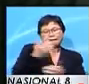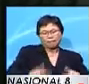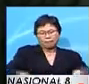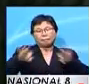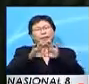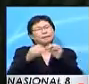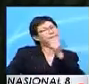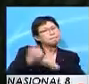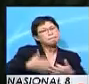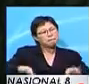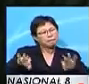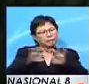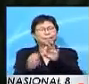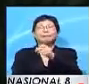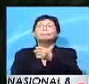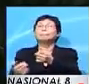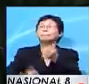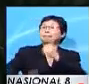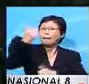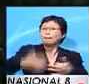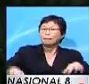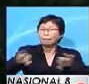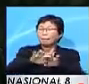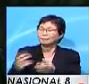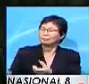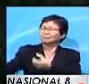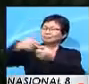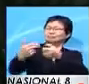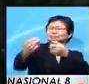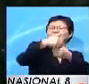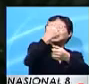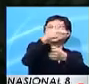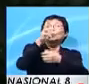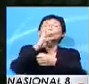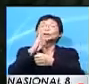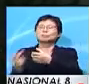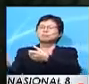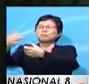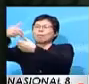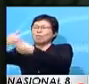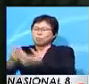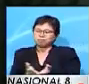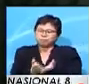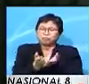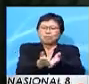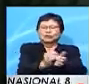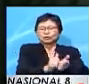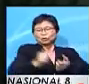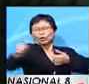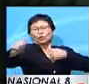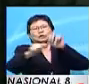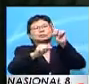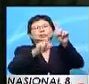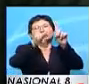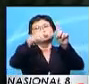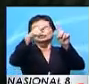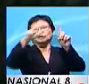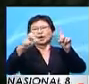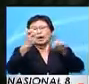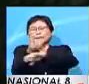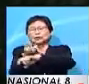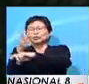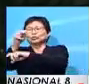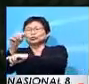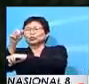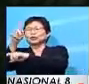pernyataannya, pernyataan pelayaran 13 wanita sejauh 1,700 batu nautikal